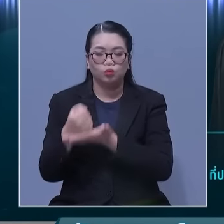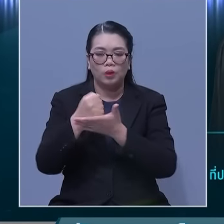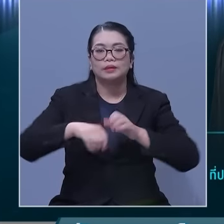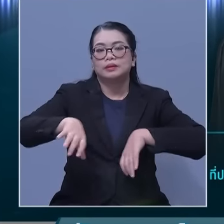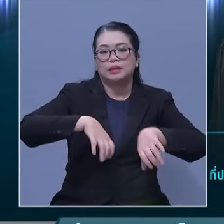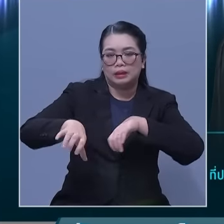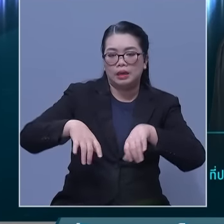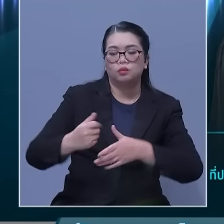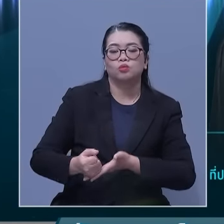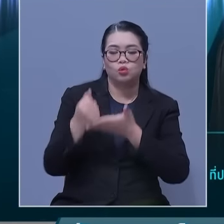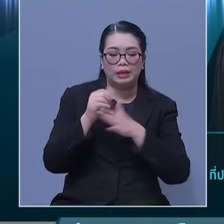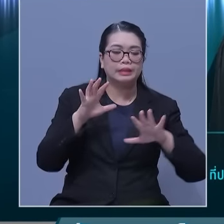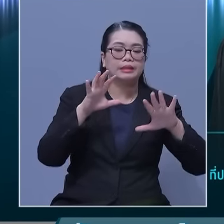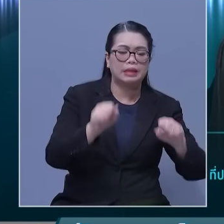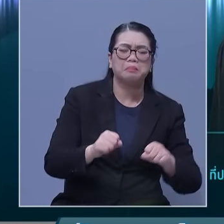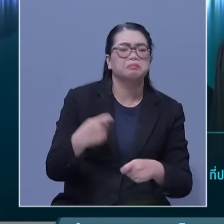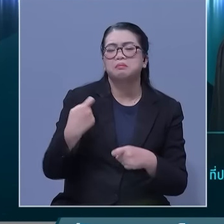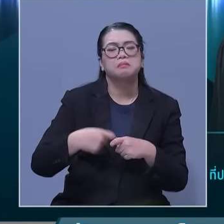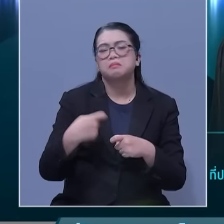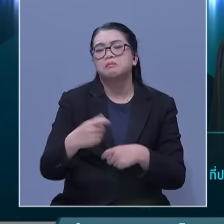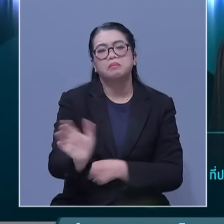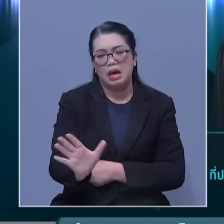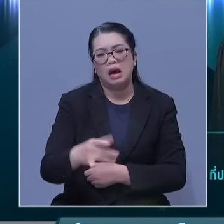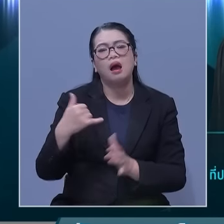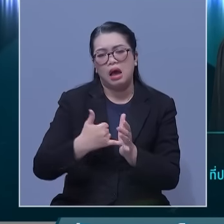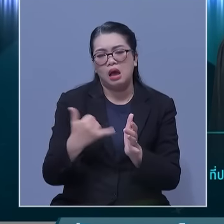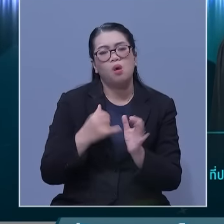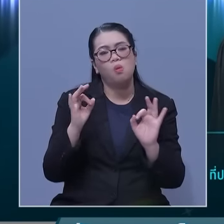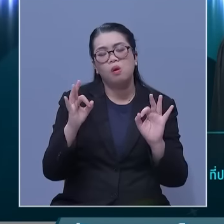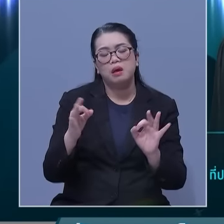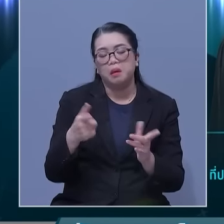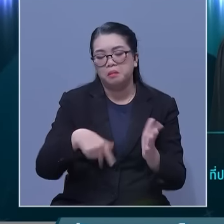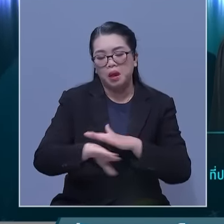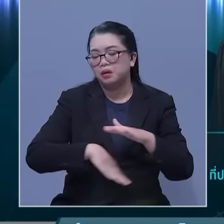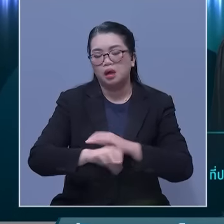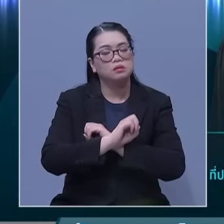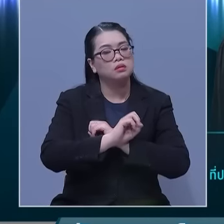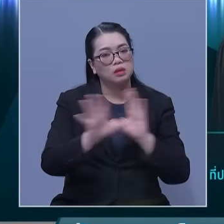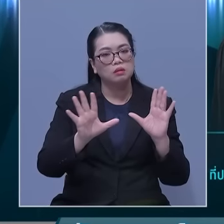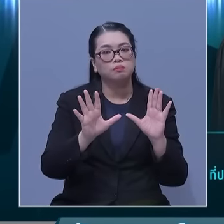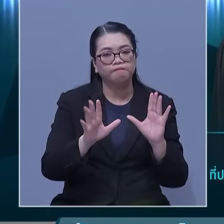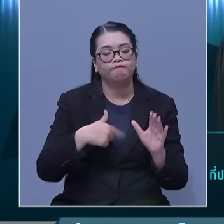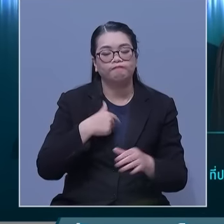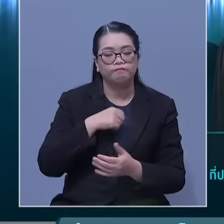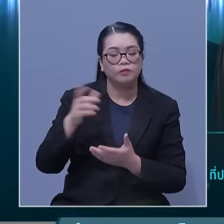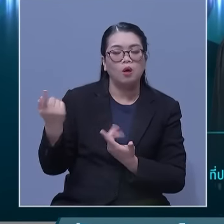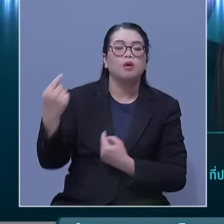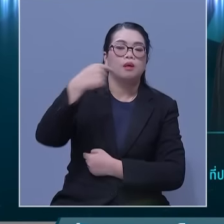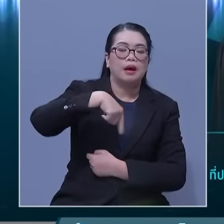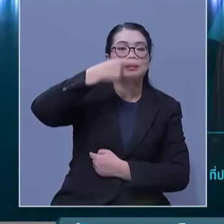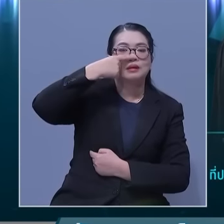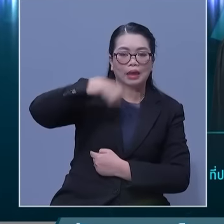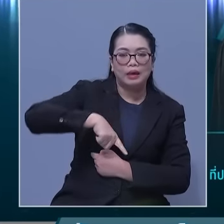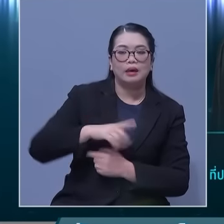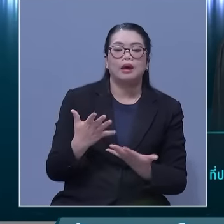ให้นะครับเพราะว่าไม่ยากอืนะครับสิ่งที่เบอกมาเราก็เอ่อกลับมาก่อนนะครับผม